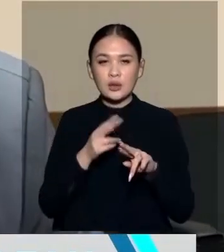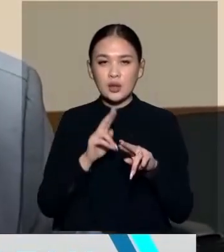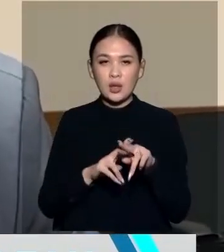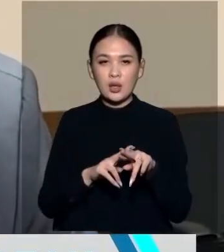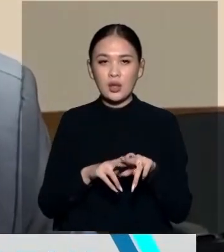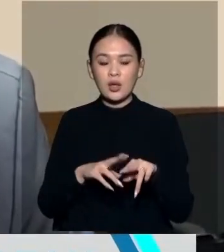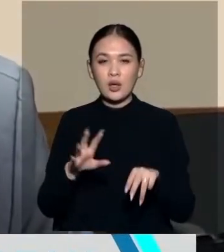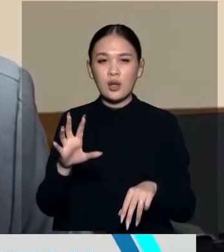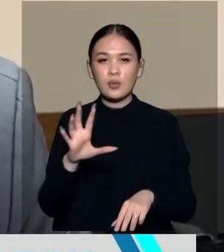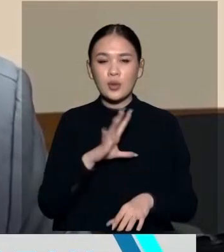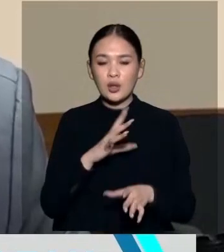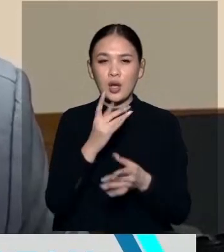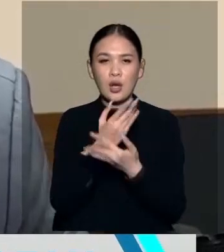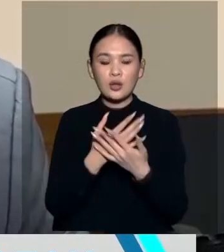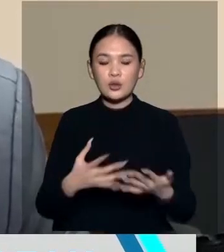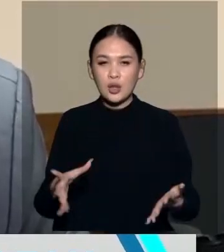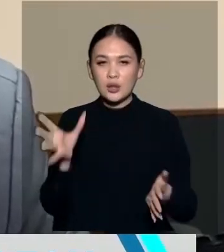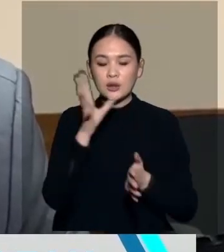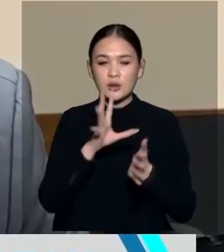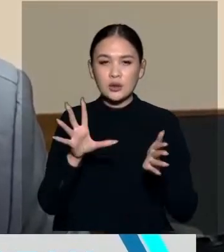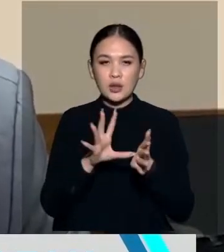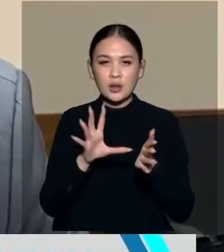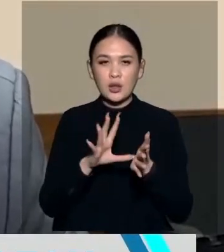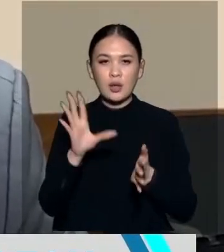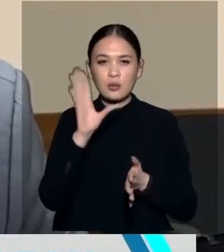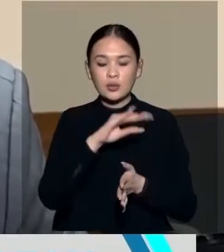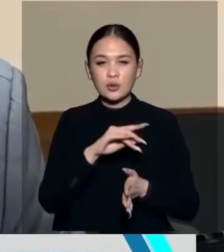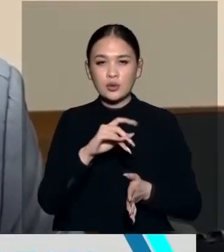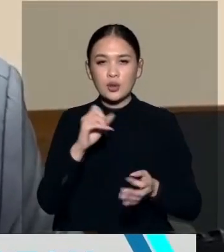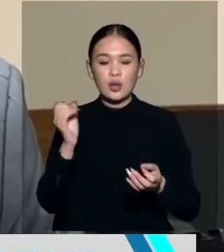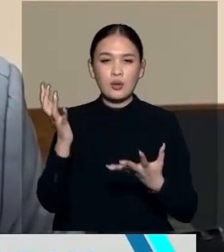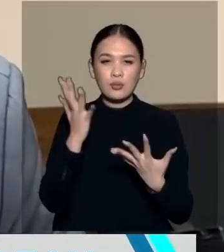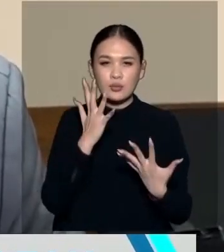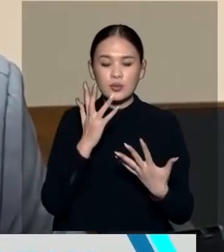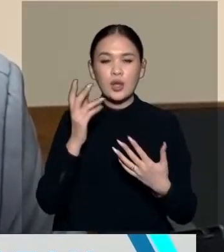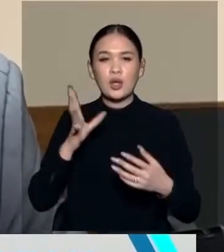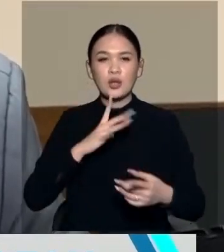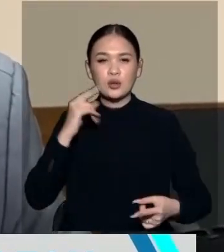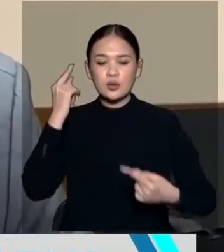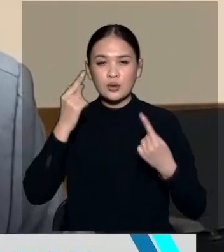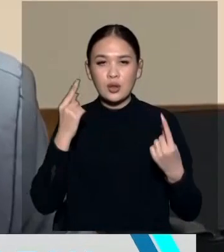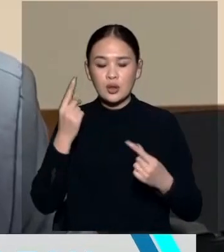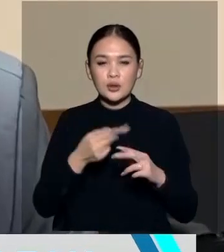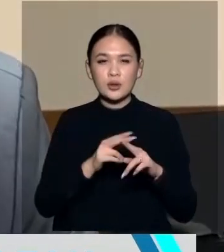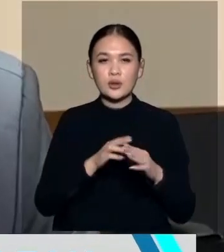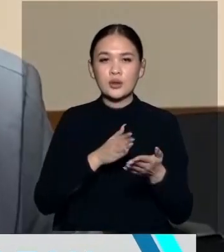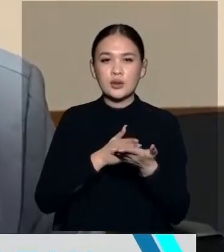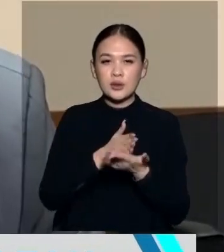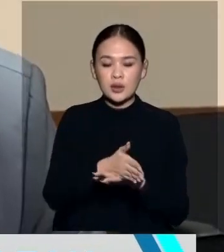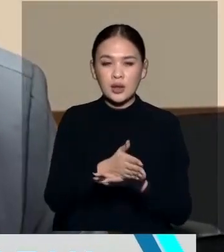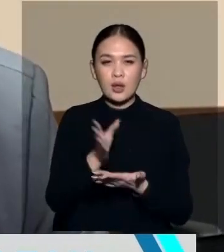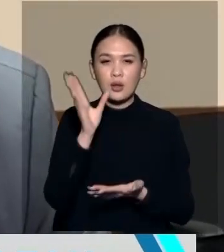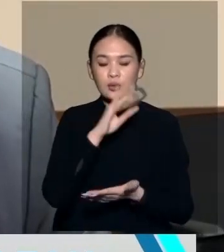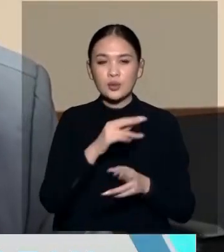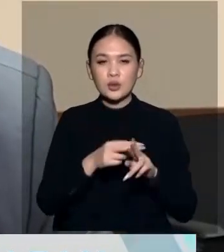жер қыртысында әртүрлі сейсмикалық толқындар туындайды. Көлемді толқындар, беткейлік толқындар, көлденең толқындар, тіке толқындар.